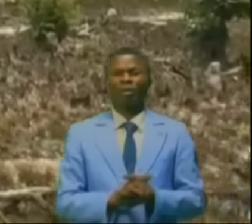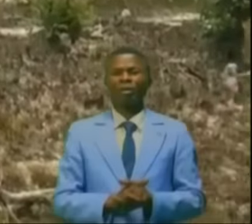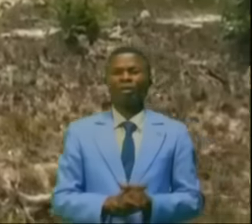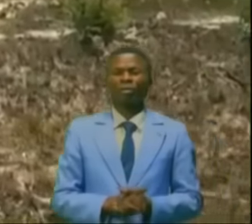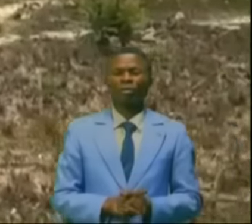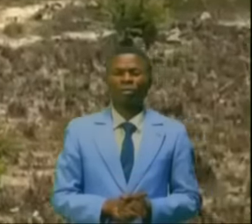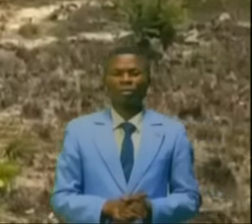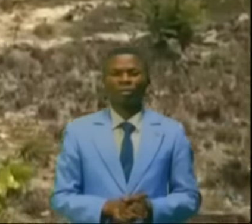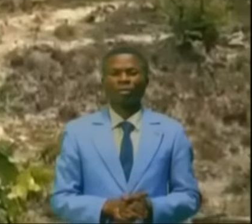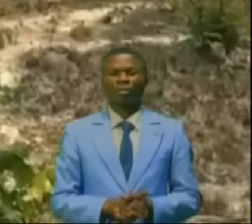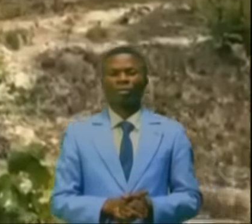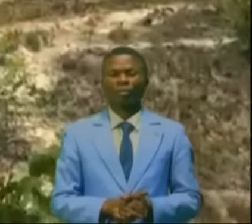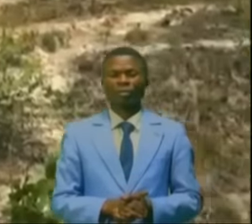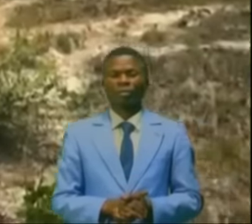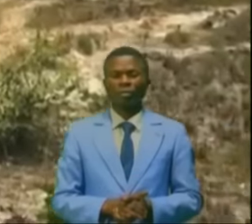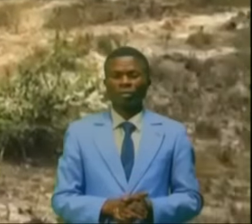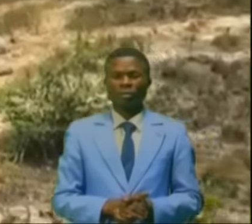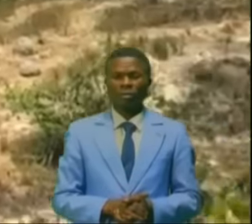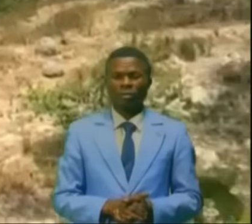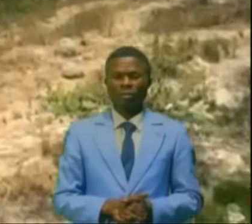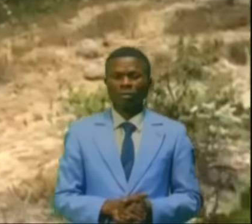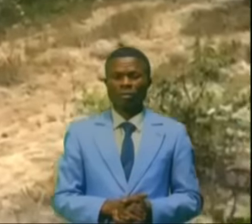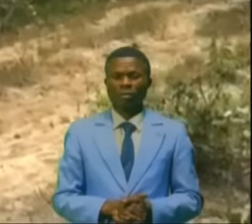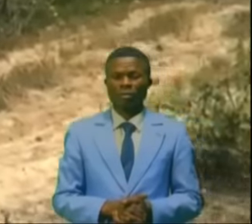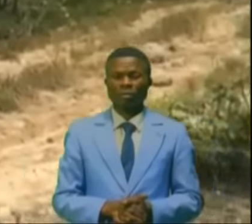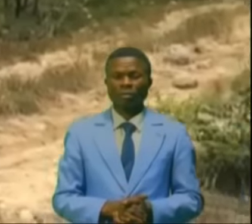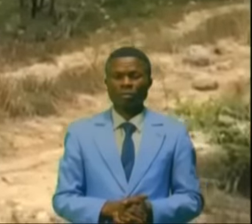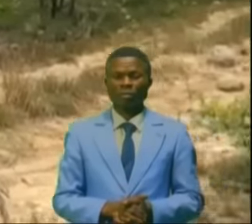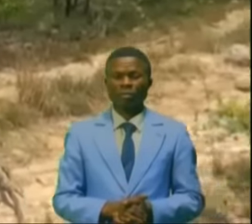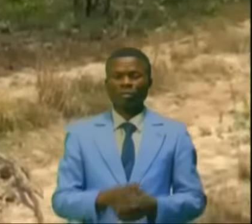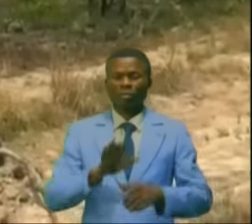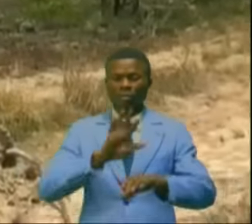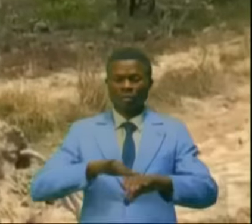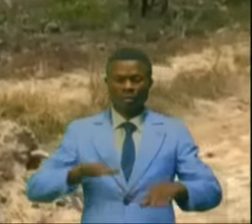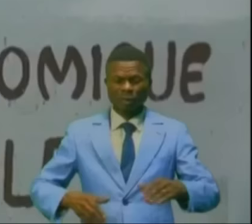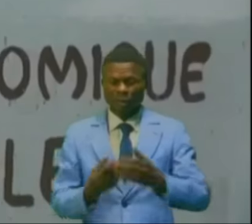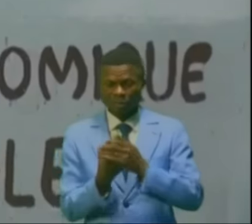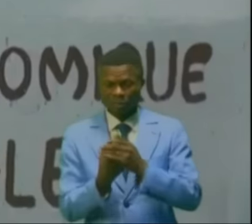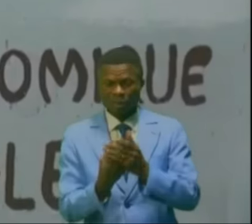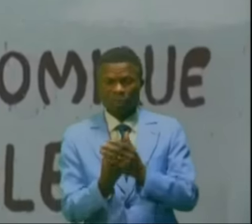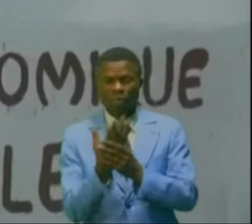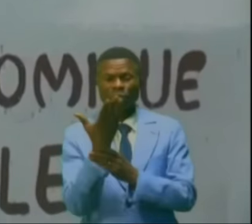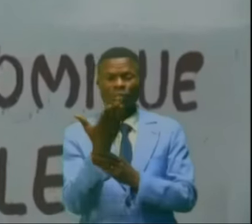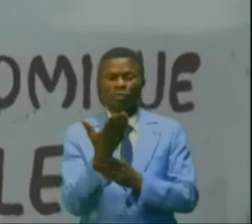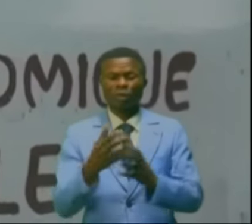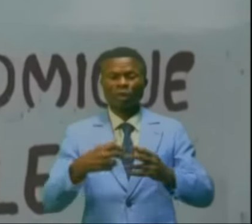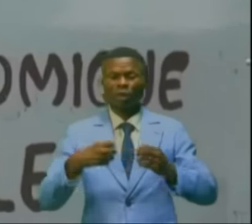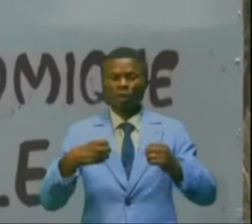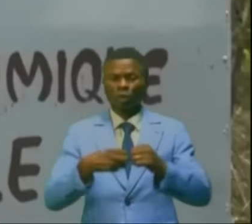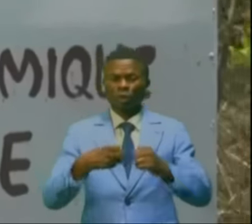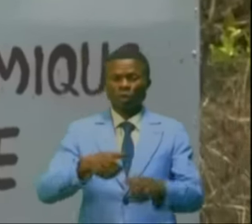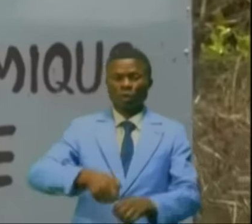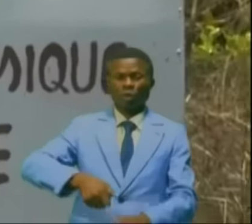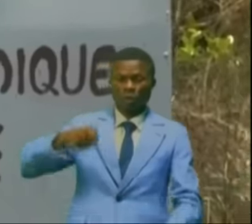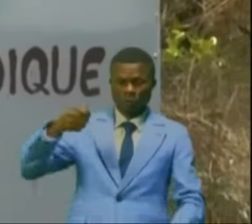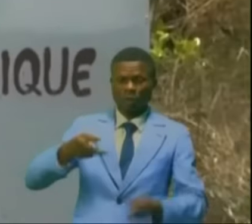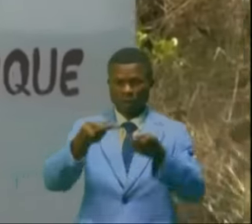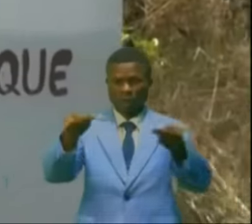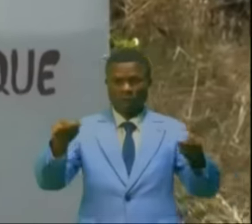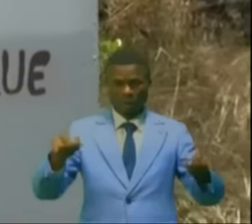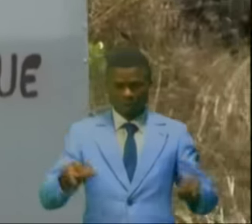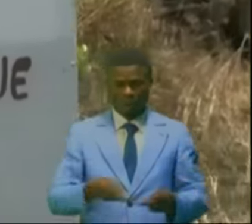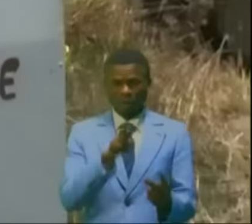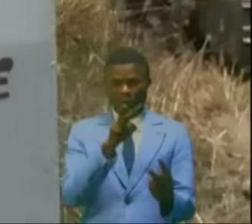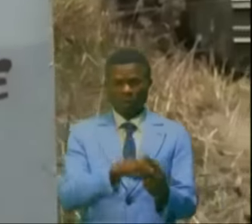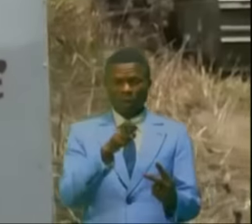C'est sur cet espace des plus de 1000 hectares qui sortiront dans le prochain jour les batteries électriques. Ces sites et réservé à la